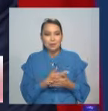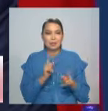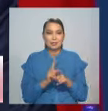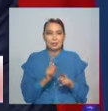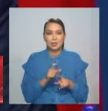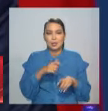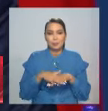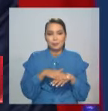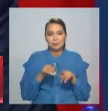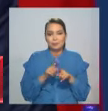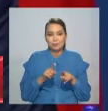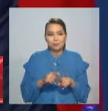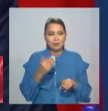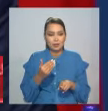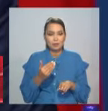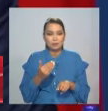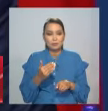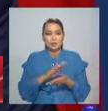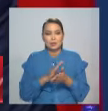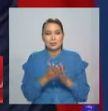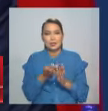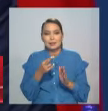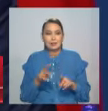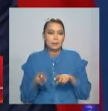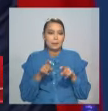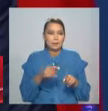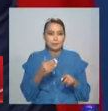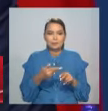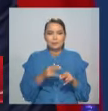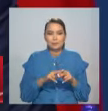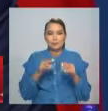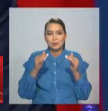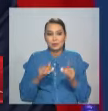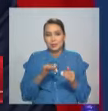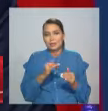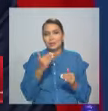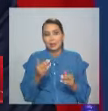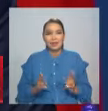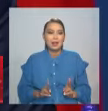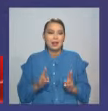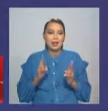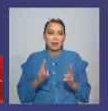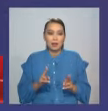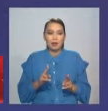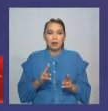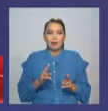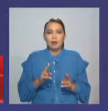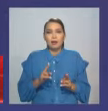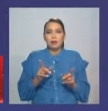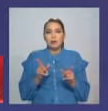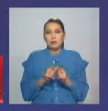диджитализация населения невольно создала условия для переноса пропагандистской деятельности идеологов терроризма и экстремизма в сеть